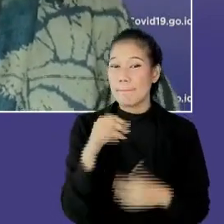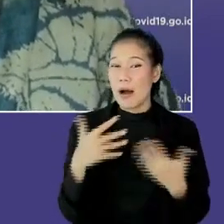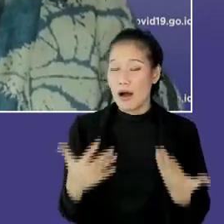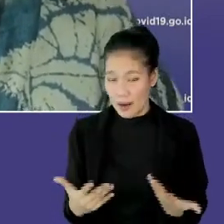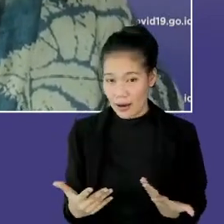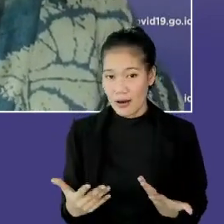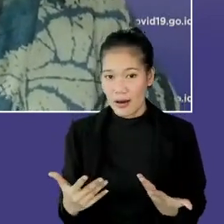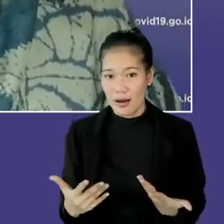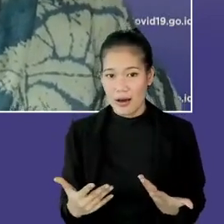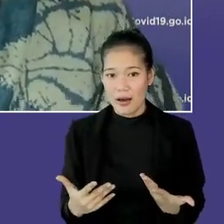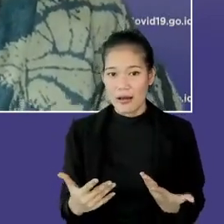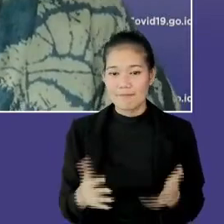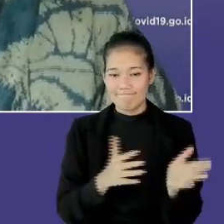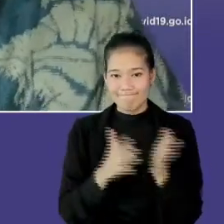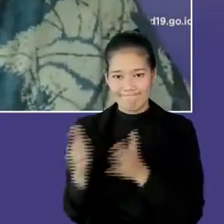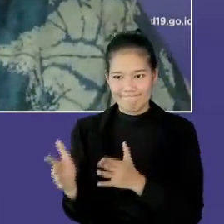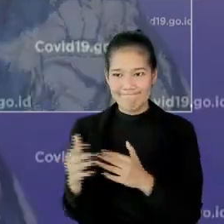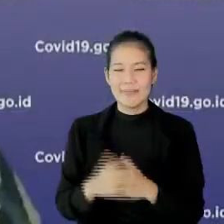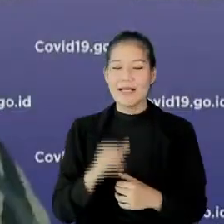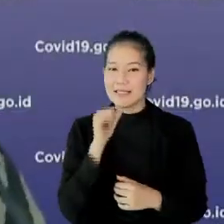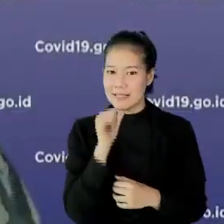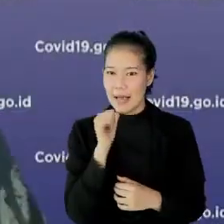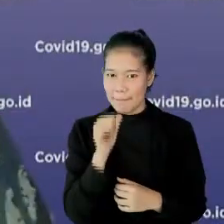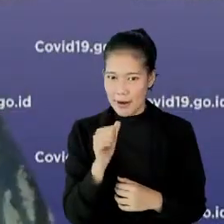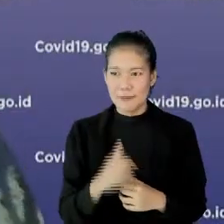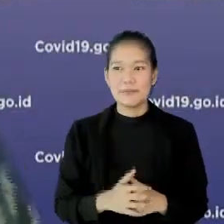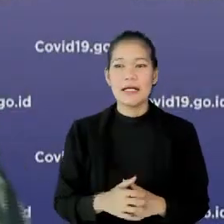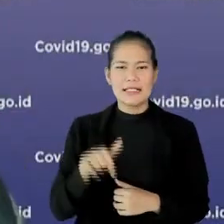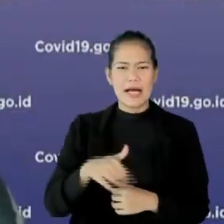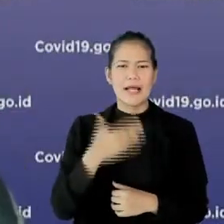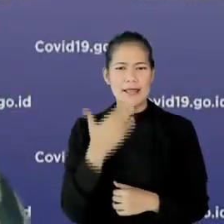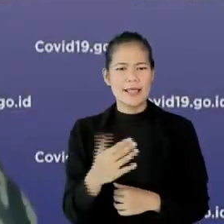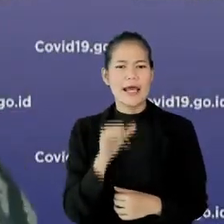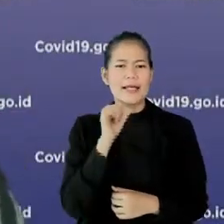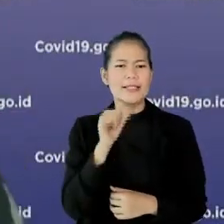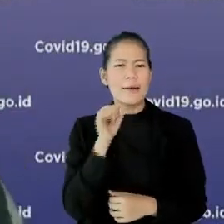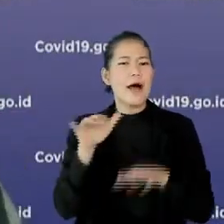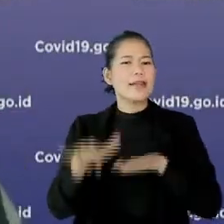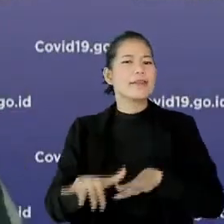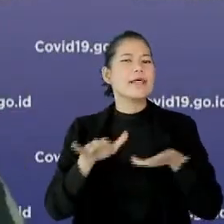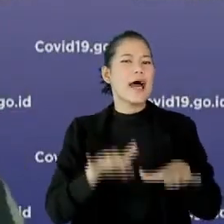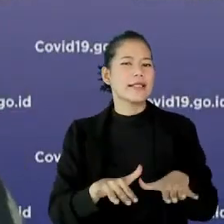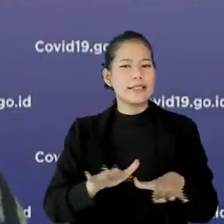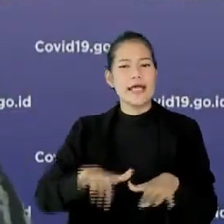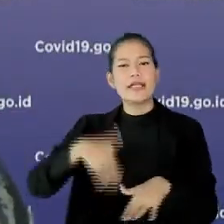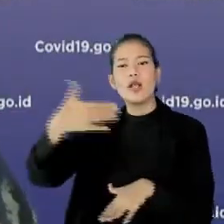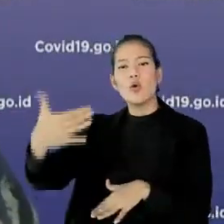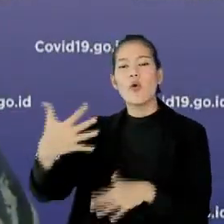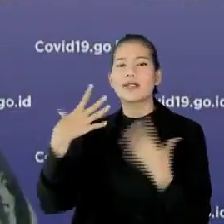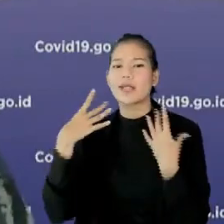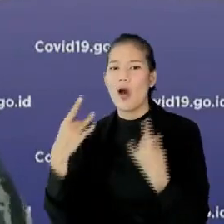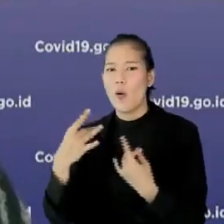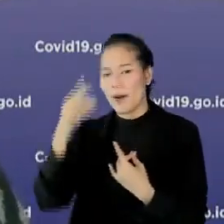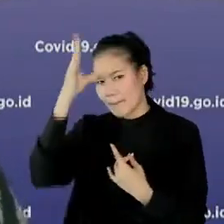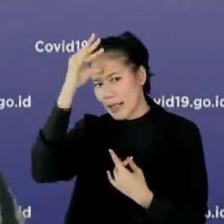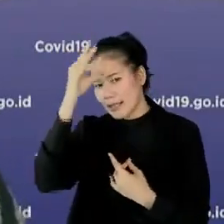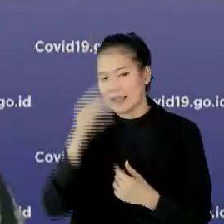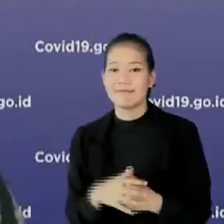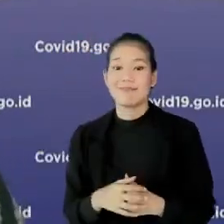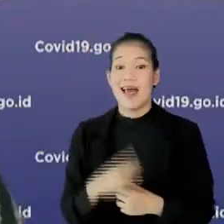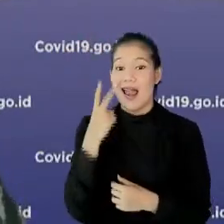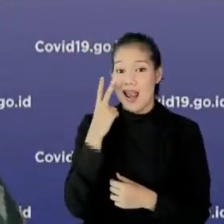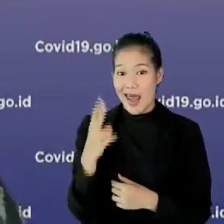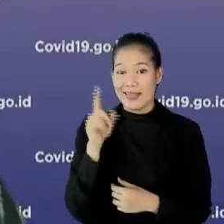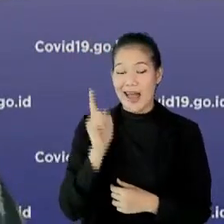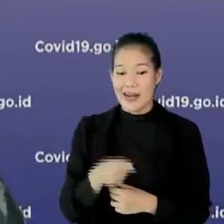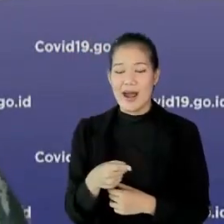jadi siapa? Kita siapkan di slide berikutnya. Jadi pertanyaan, siapa sih yang harus hati-hati di luar Pulau Jawa dan Bali? Jadi kalau kita lihat di sini,